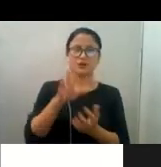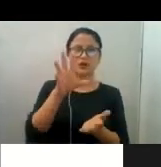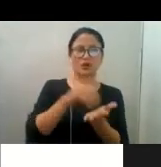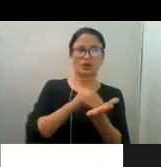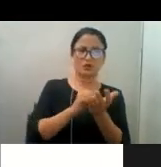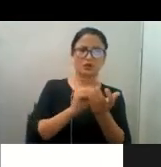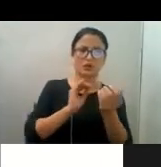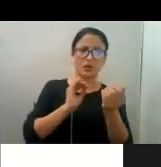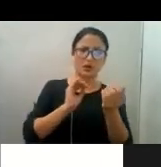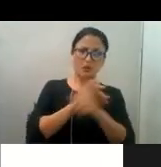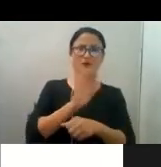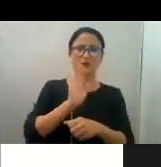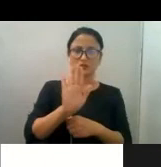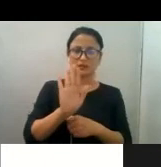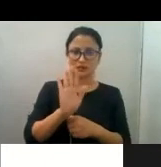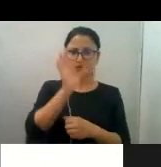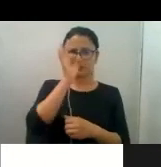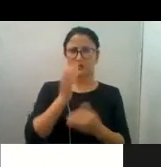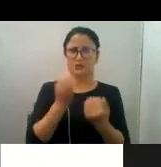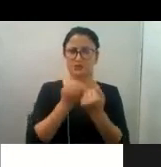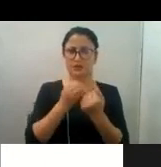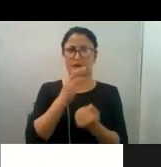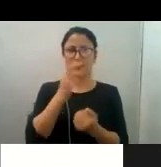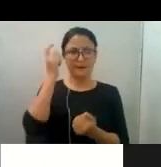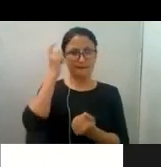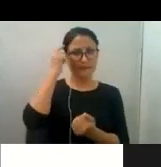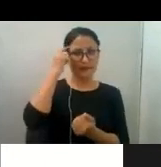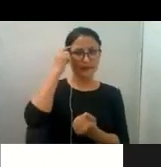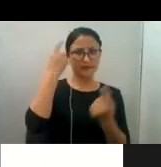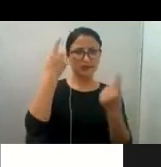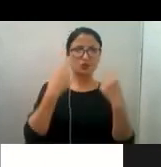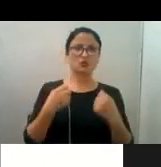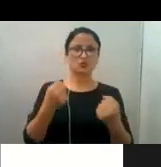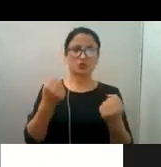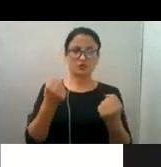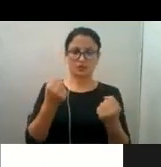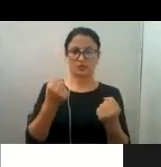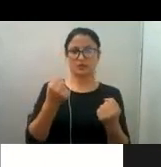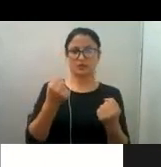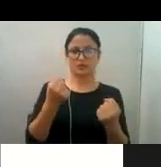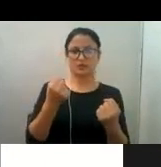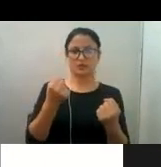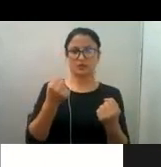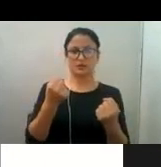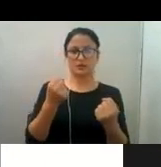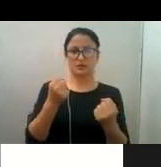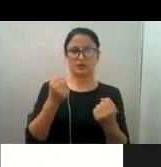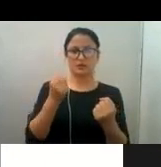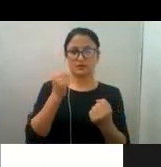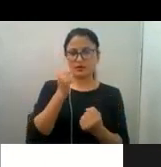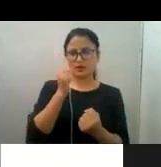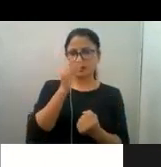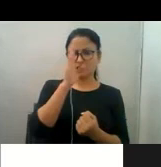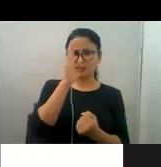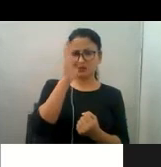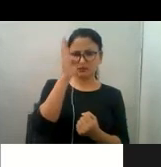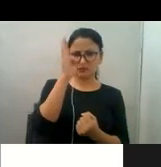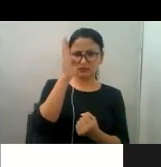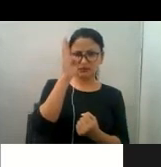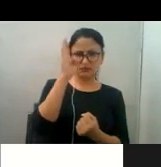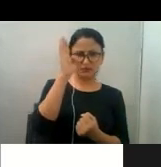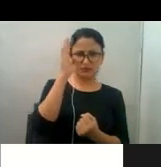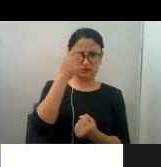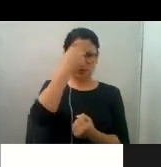बढ्दै गइरहेको छ र खास गरेर मानसिक स्वास्थ्यमा आएको विचलन र